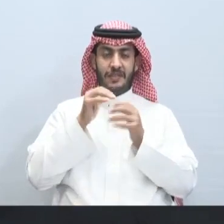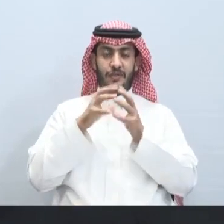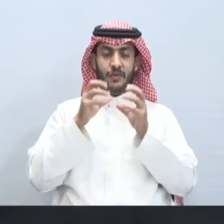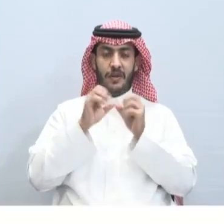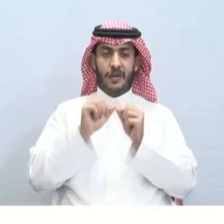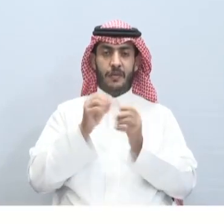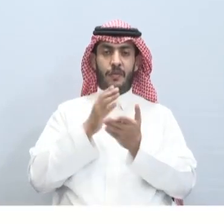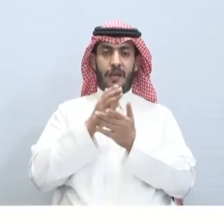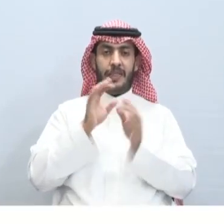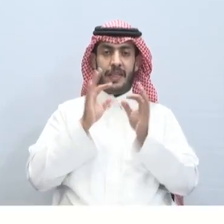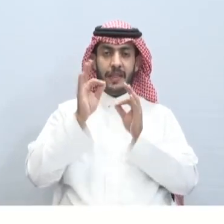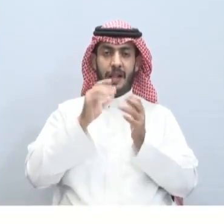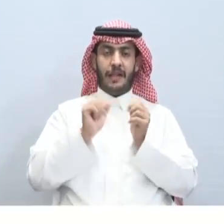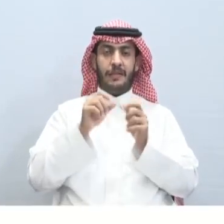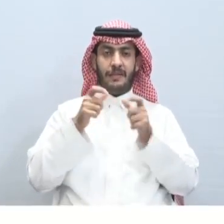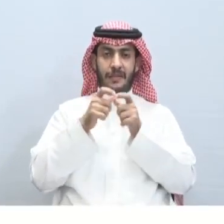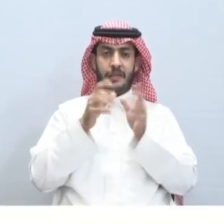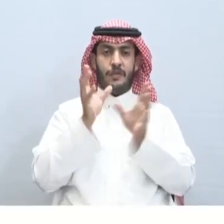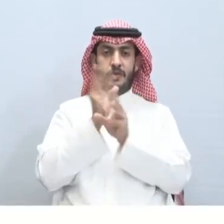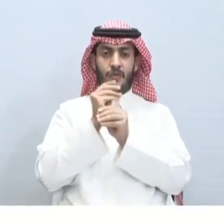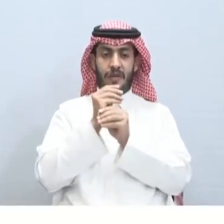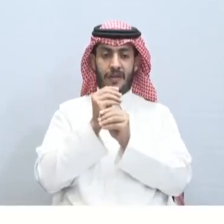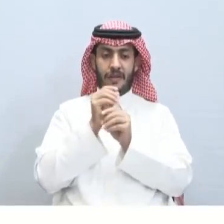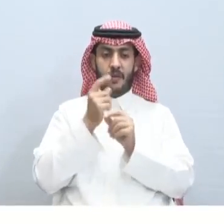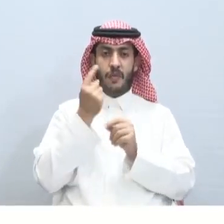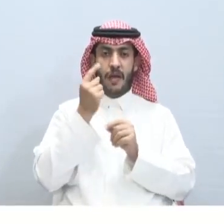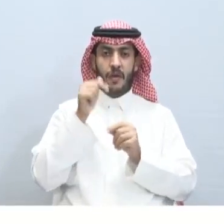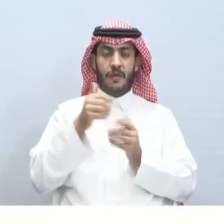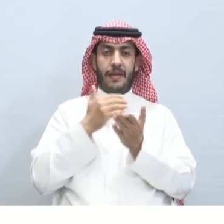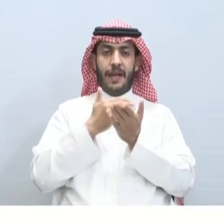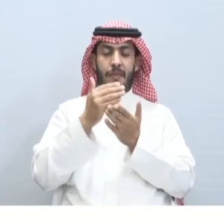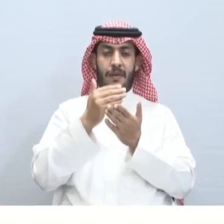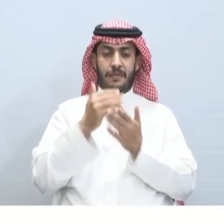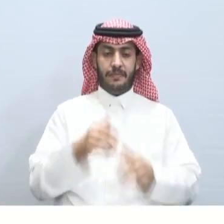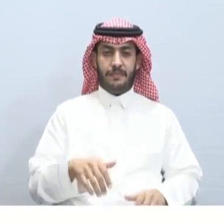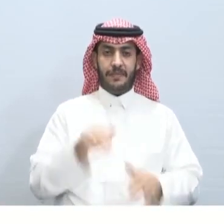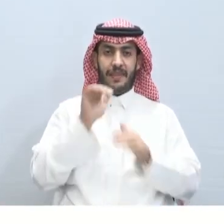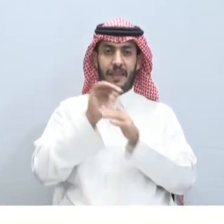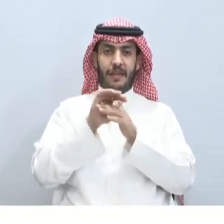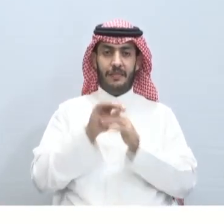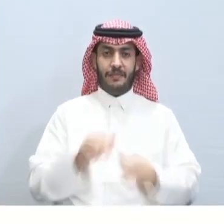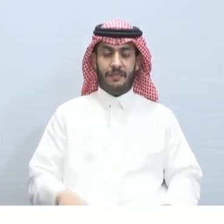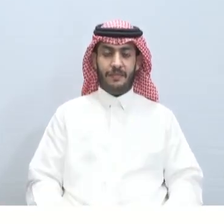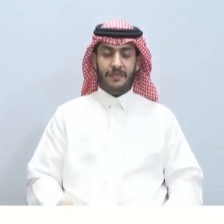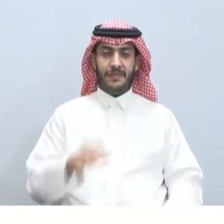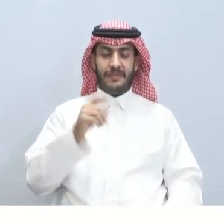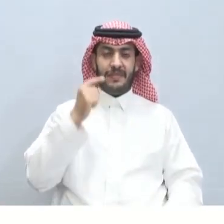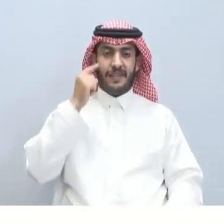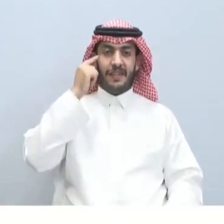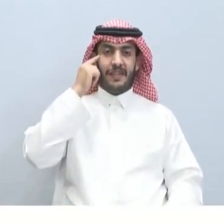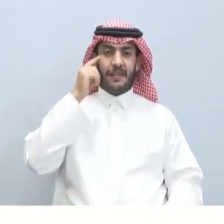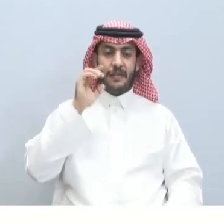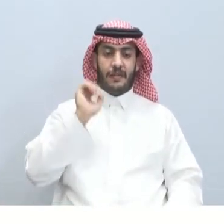شروحات مقرر تخطيط الحملات التسويقيه واحد اليوم نستكمل حديثنا في هذا الدرس والذي ذكرنا فيه